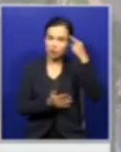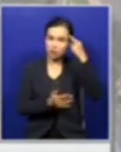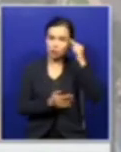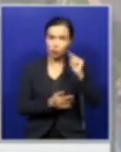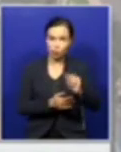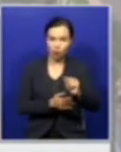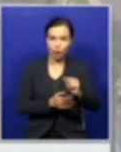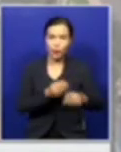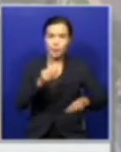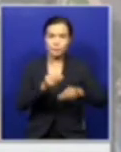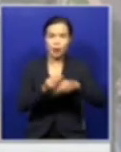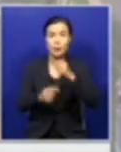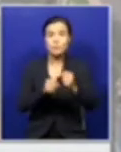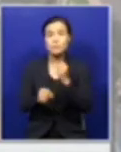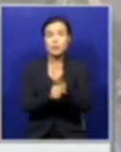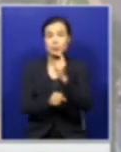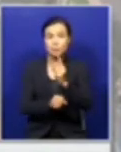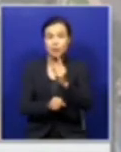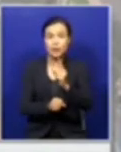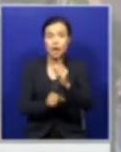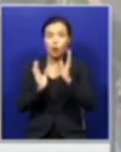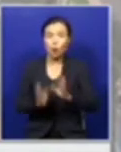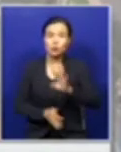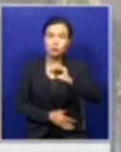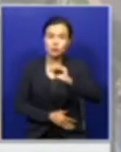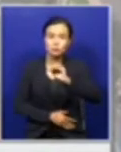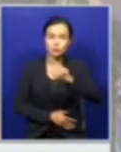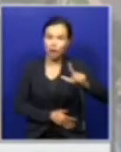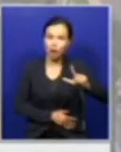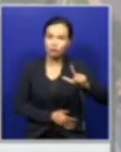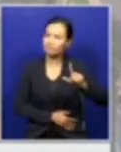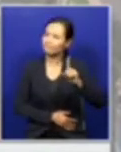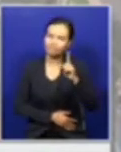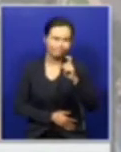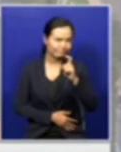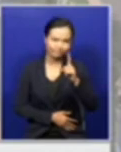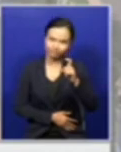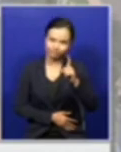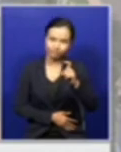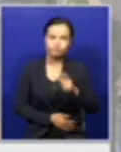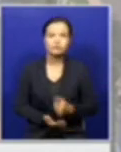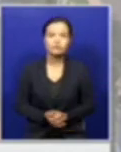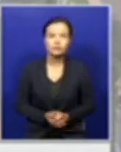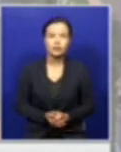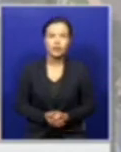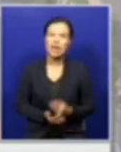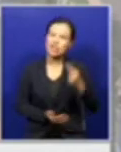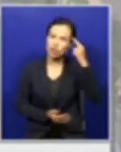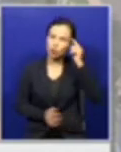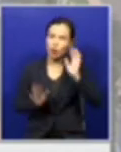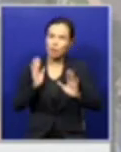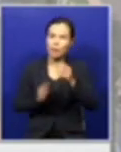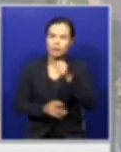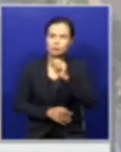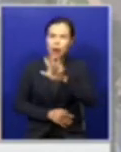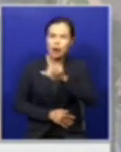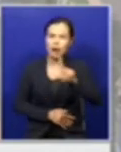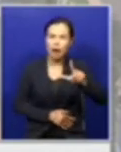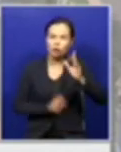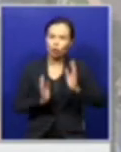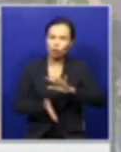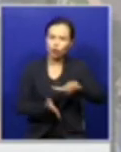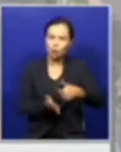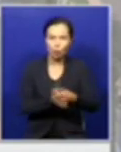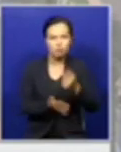ที่เพิ่มขึ้นปีละประมาณ40ล้านคนไม่มีทางที่จะเป็นไปได้เลยค่ะตัวเลขน่าจะ15ล้านคนจะได้หรือเปล่าไม่แน่ใจ